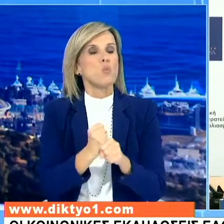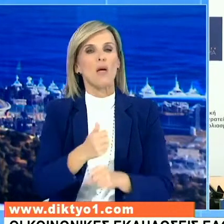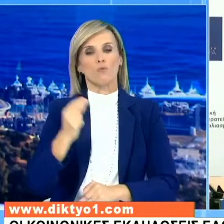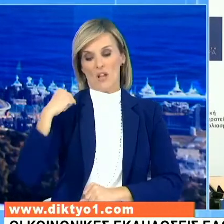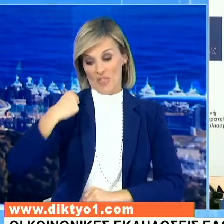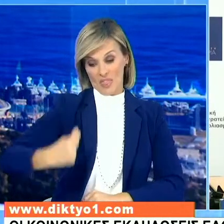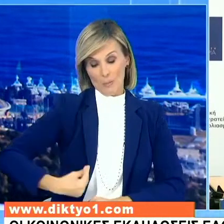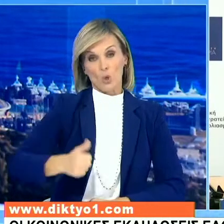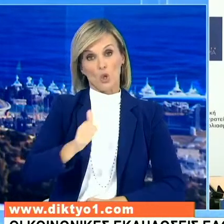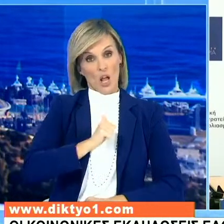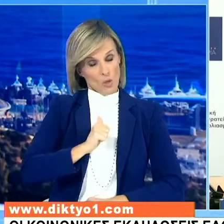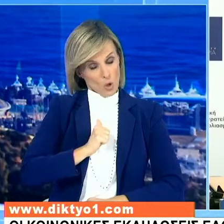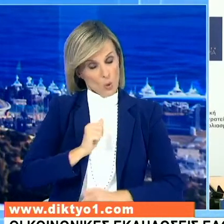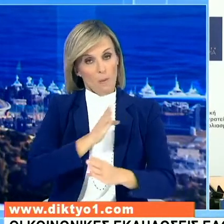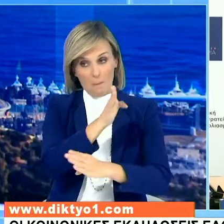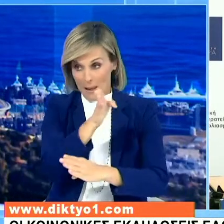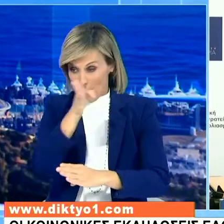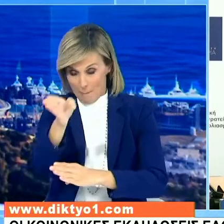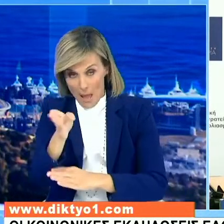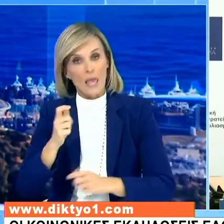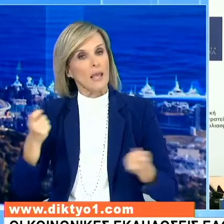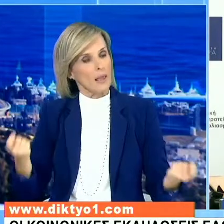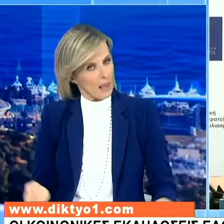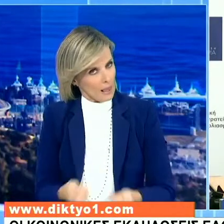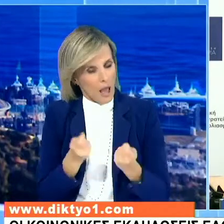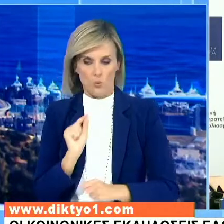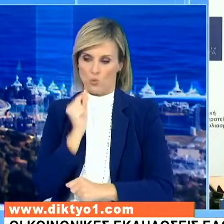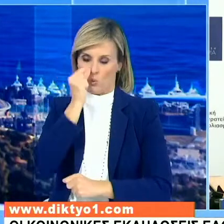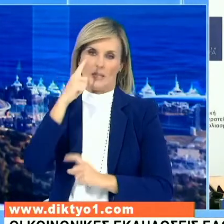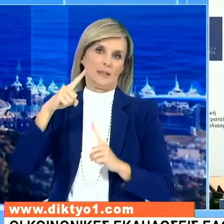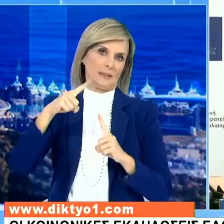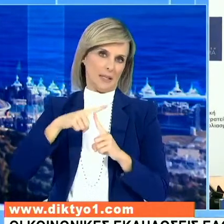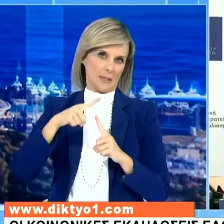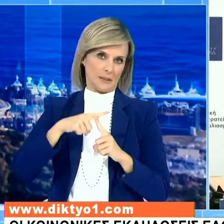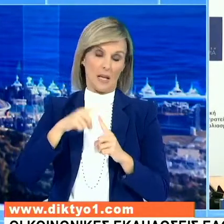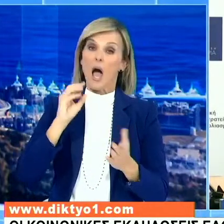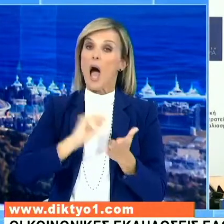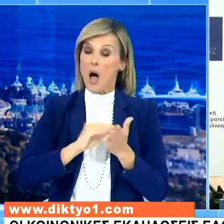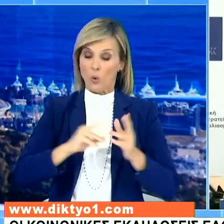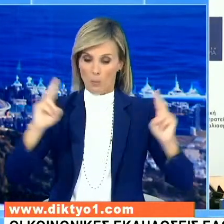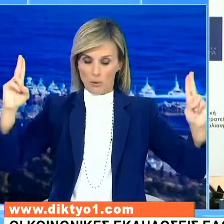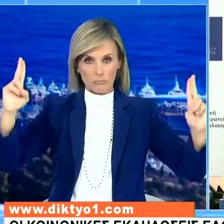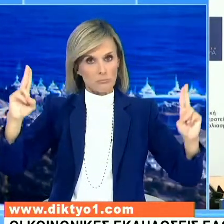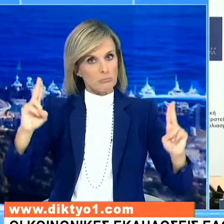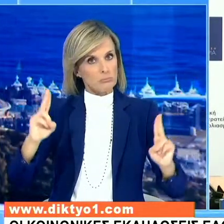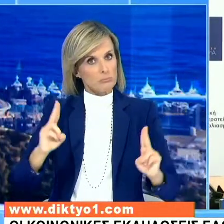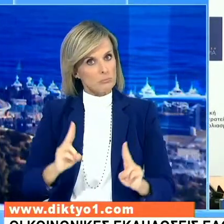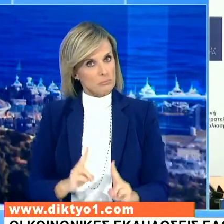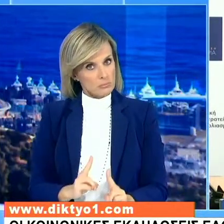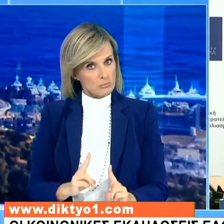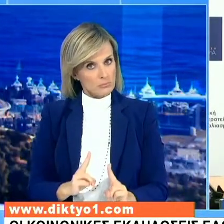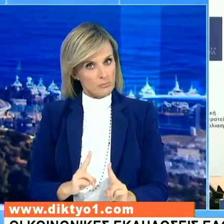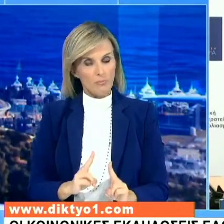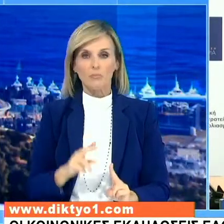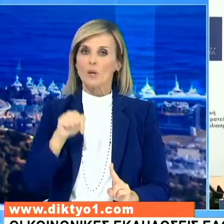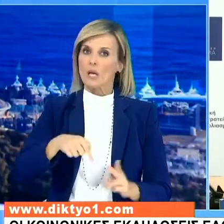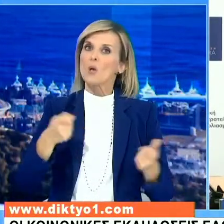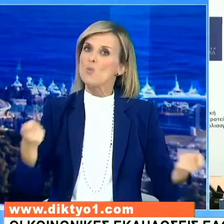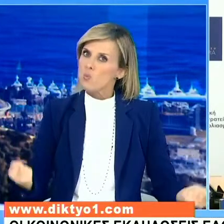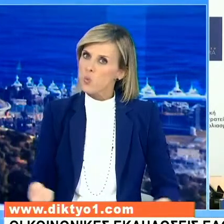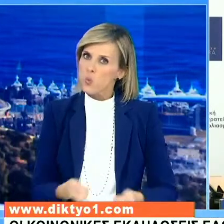ιδιωτικού τομέα καθημερινά. Σταθερά, μειώνεται και το ποσοστό θετικότητας στις μαζικές ανοιχτές δημοτοληψίες του